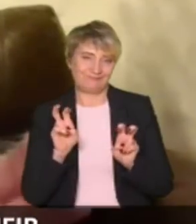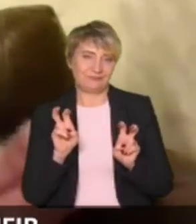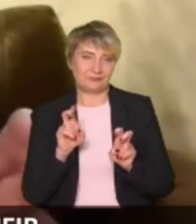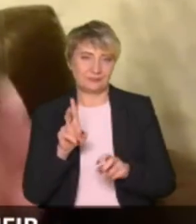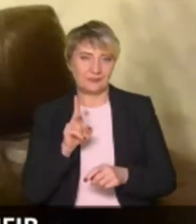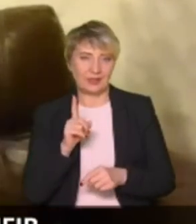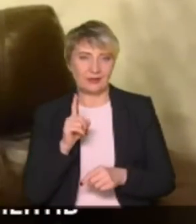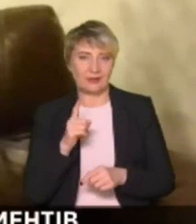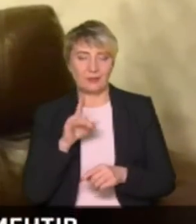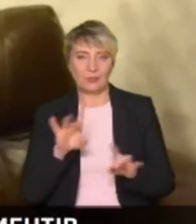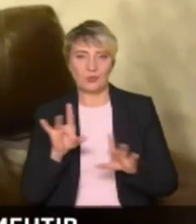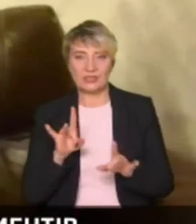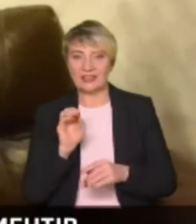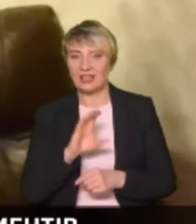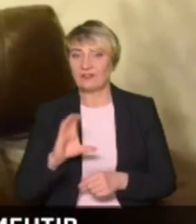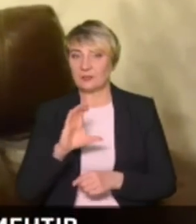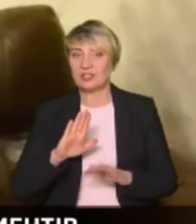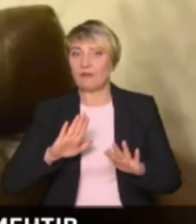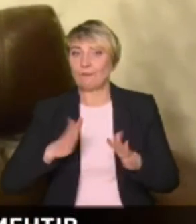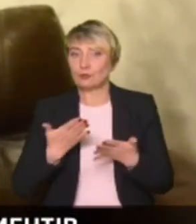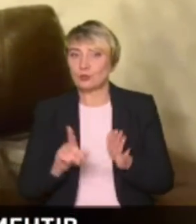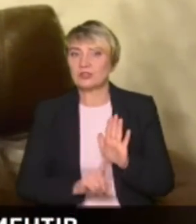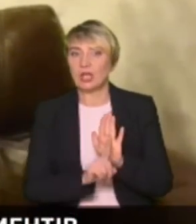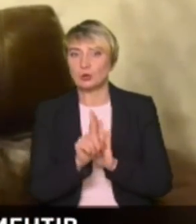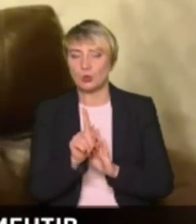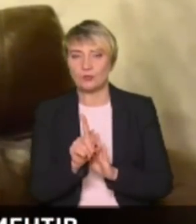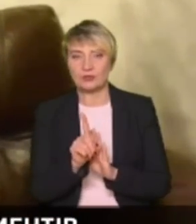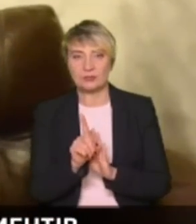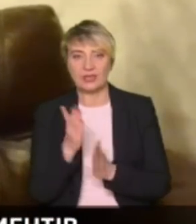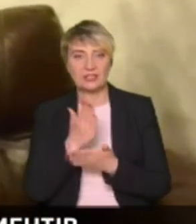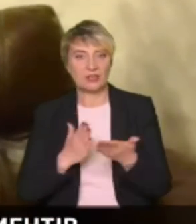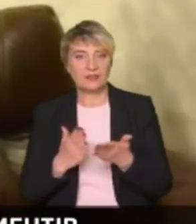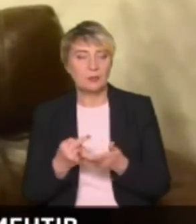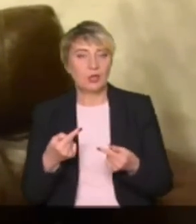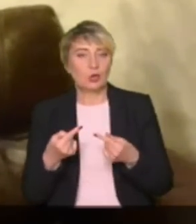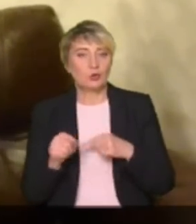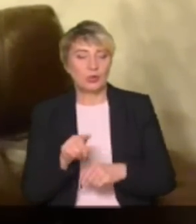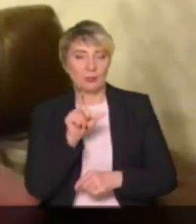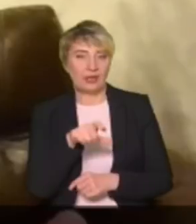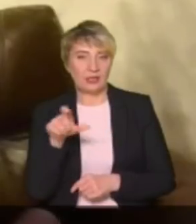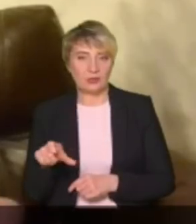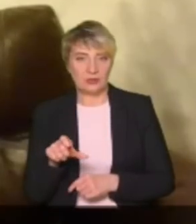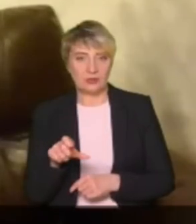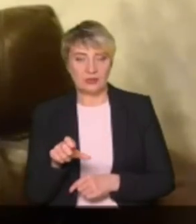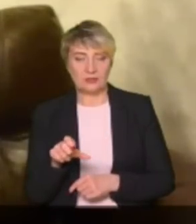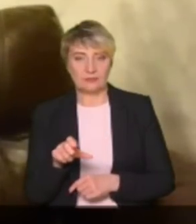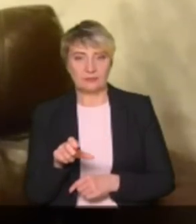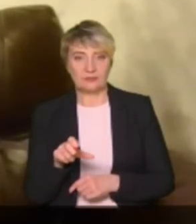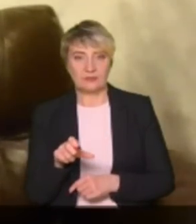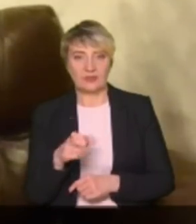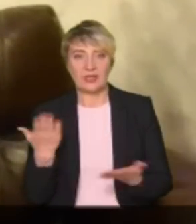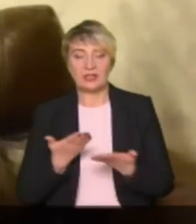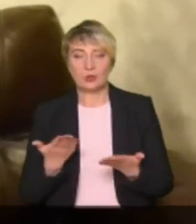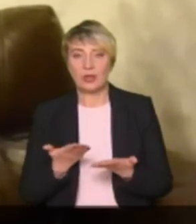соберутся вместе на европейском уровне, они вдруг становятся какими-то абсолютно другими людьми, государственными мужьями, которые